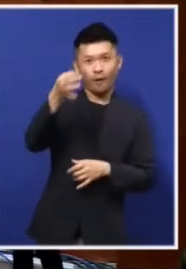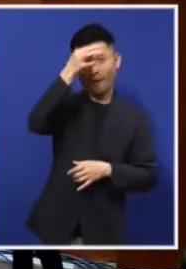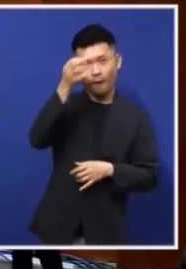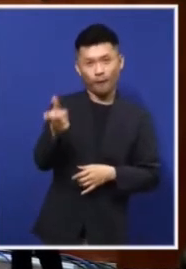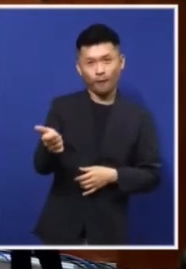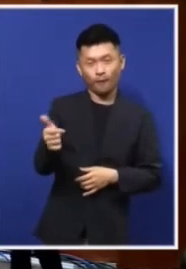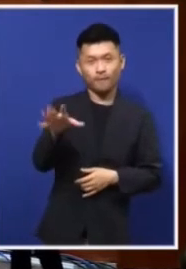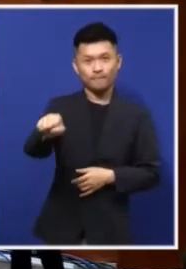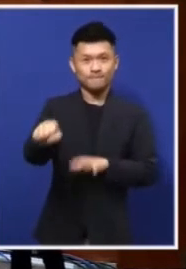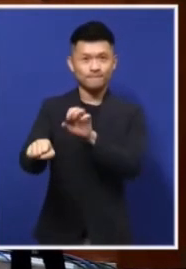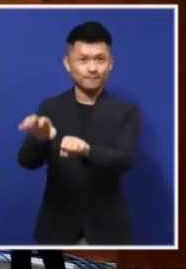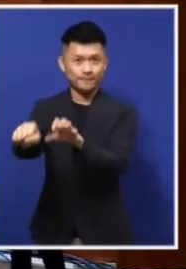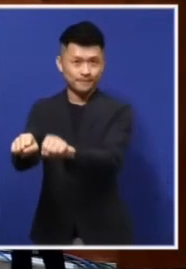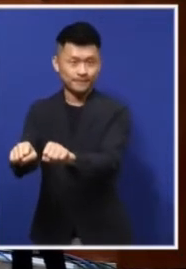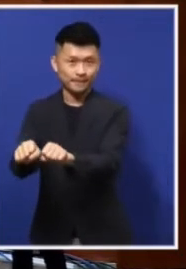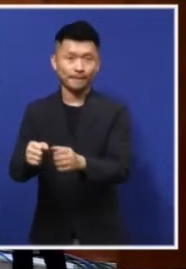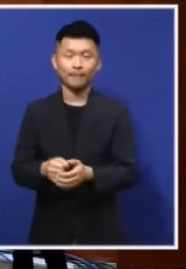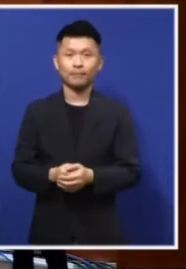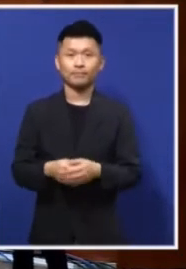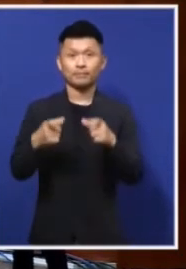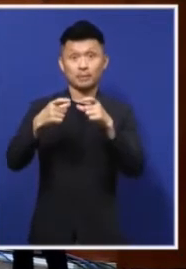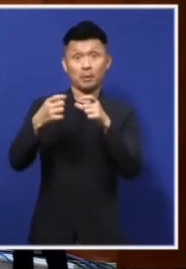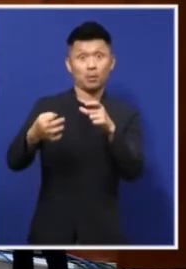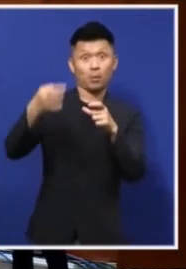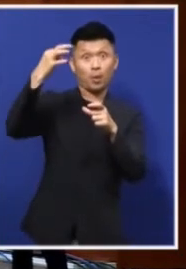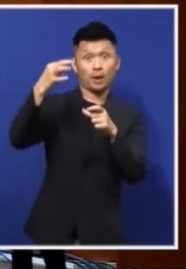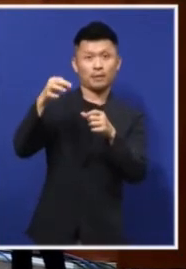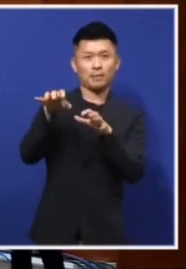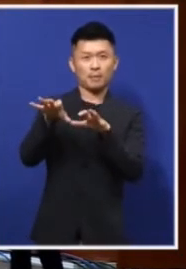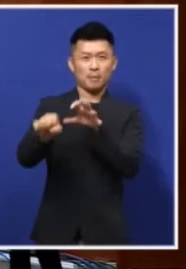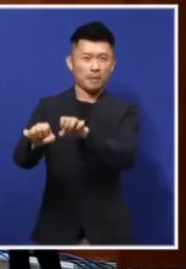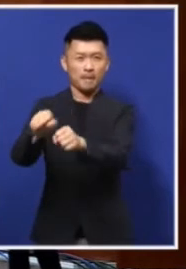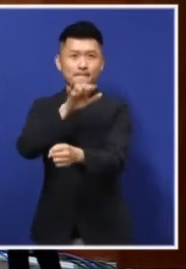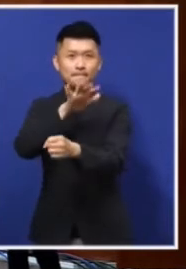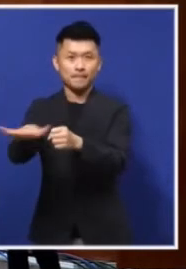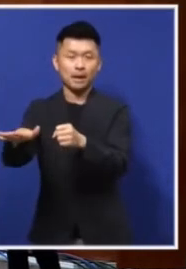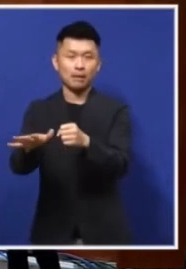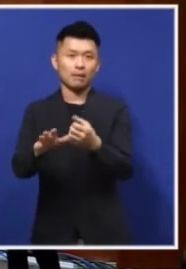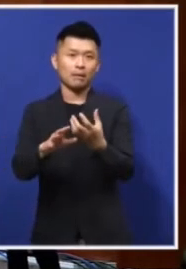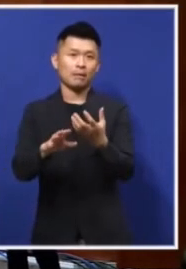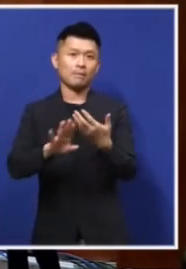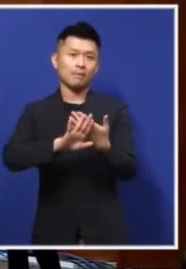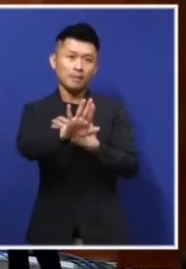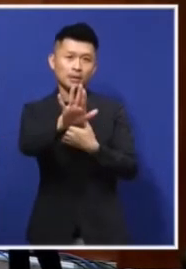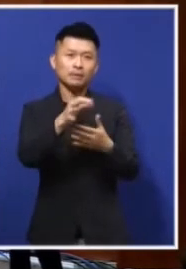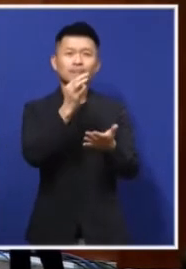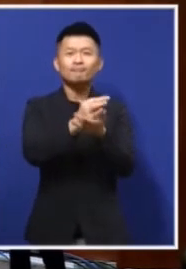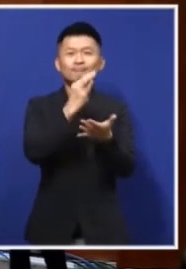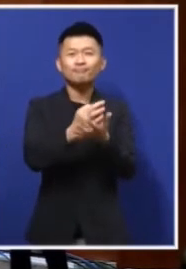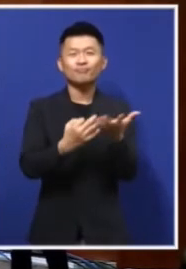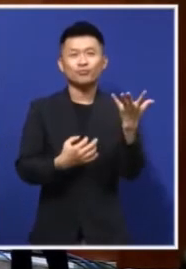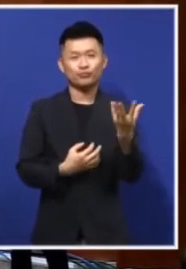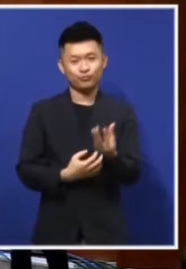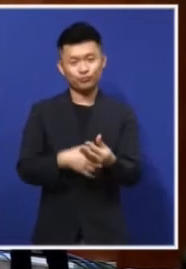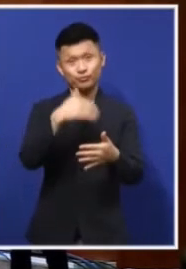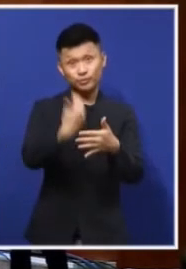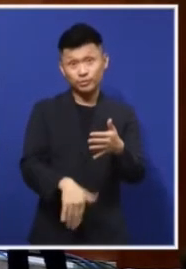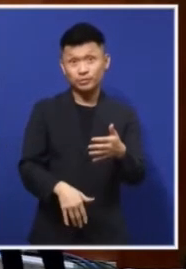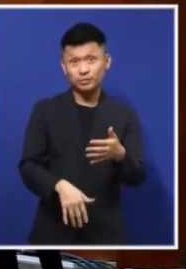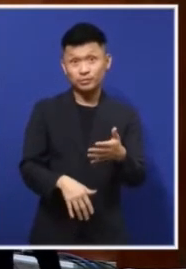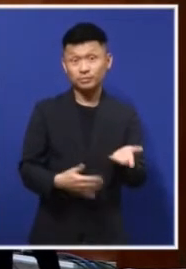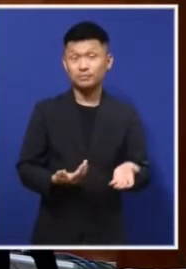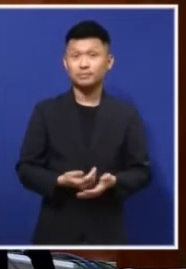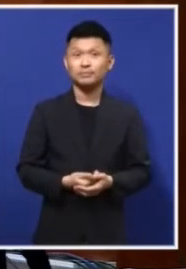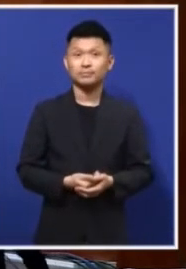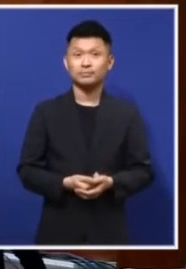说，面额比较多的它是爆满的，那其他是会有剩余？ 好，那这个问题我们先